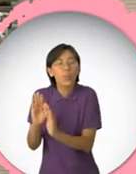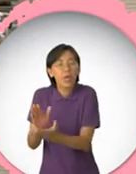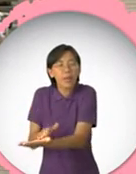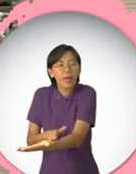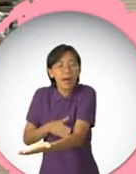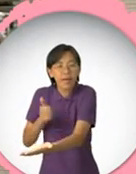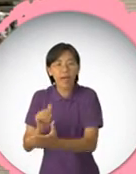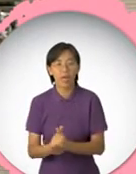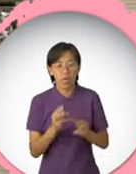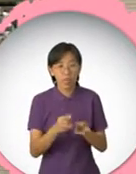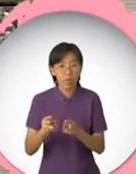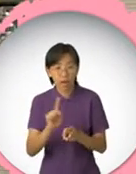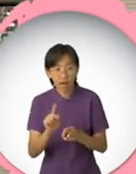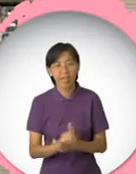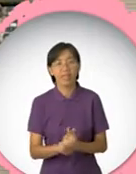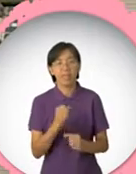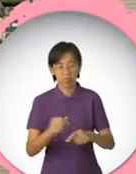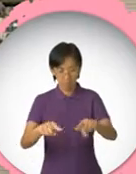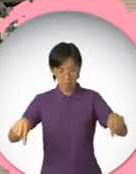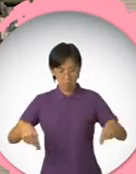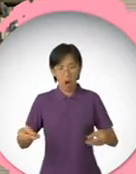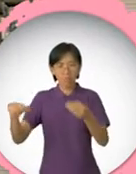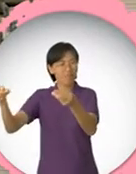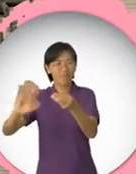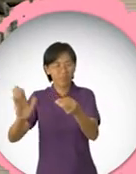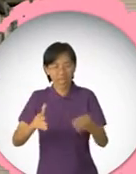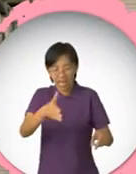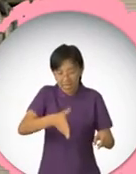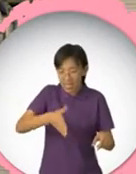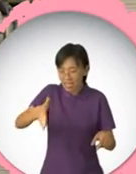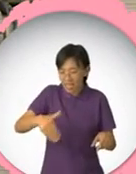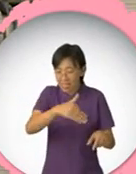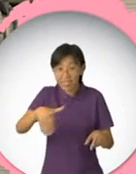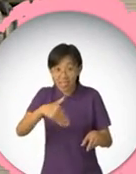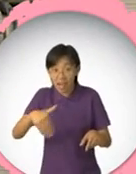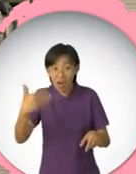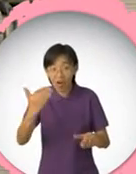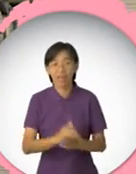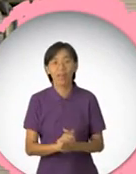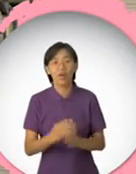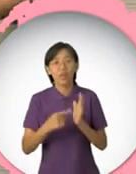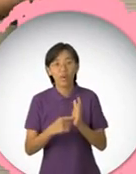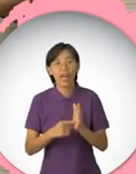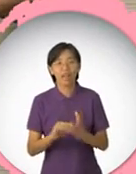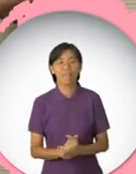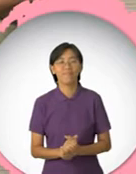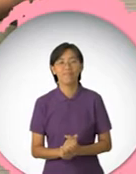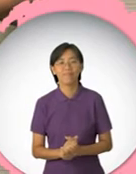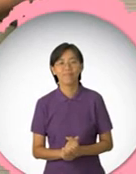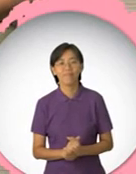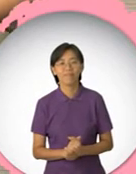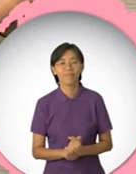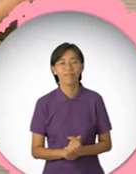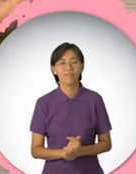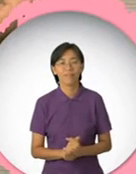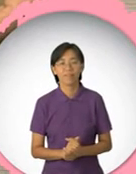ครับแล้ววิธีเก็บก็คือต้องหั่นเป็นชิ้นๆแล้วก็ขั้นด้วย แผ่นพลาสติกอย่างตัวอย่างวันนี้อย่างอันนี้ค่ะตัดตามขนาดที่ต้องการแล้